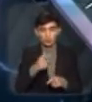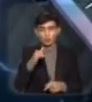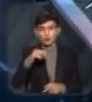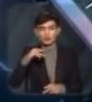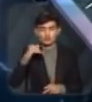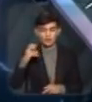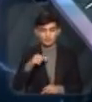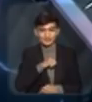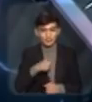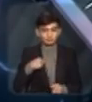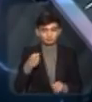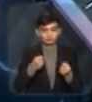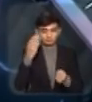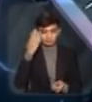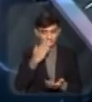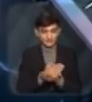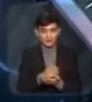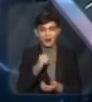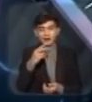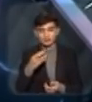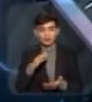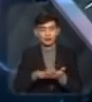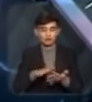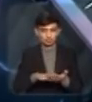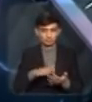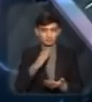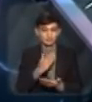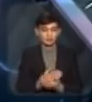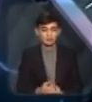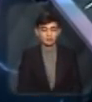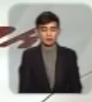машинаны өз жүргізбек. Ал акция әлі де жалғасын табады.